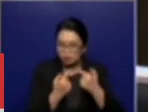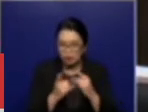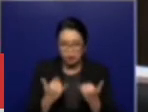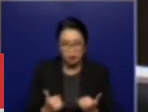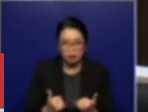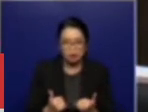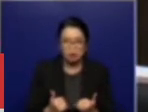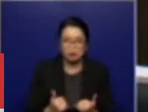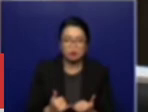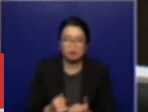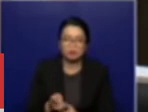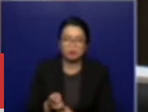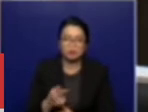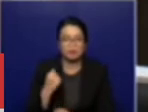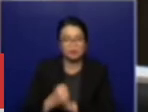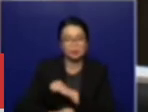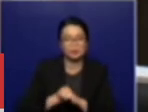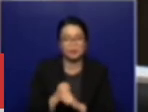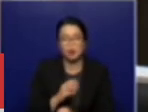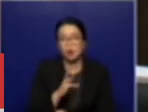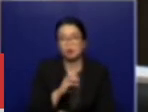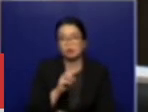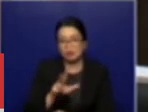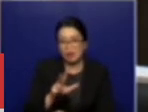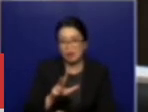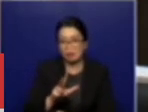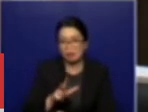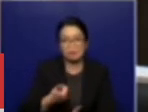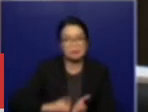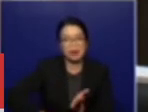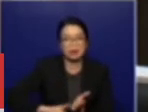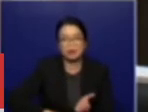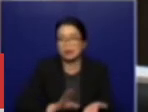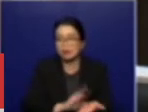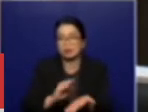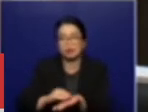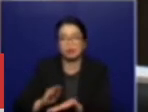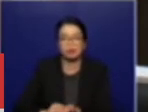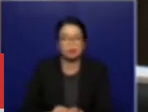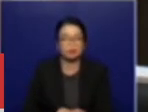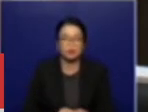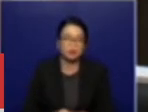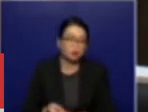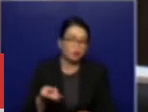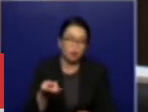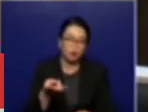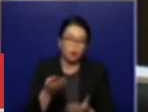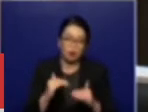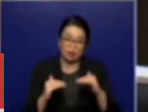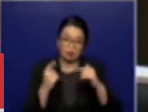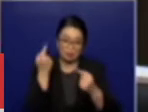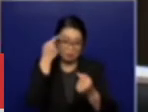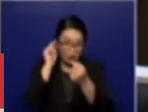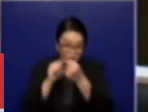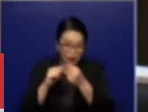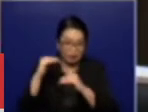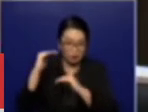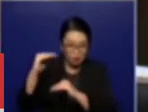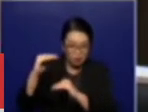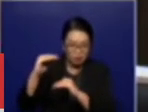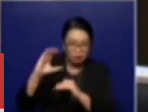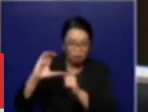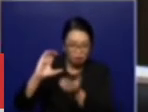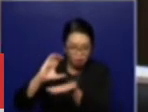ธงไปเรียบร้อยแล้วว่าปี63นี่นะครับจัดเก็บรายได้ได้ต่ำกว่าเป้าแน่นอนเพราะฉะนั้นนะ